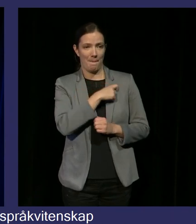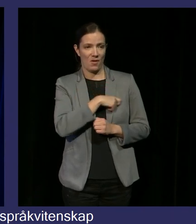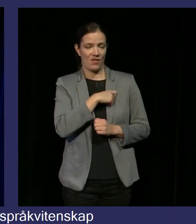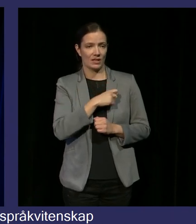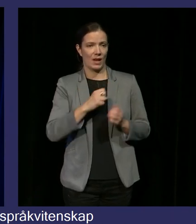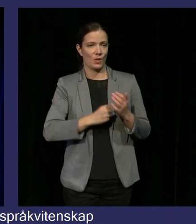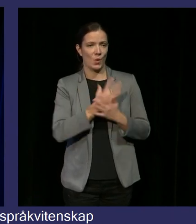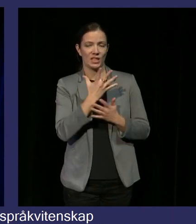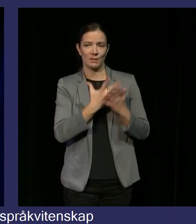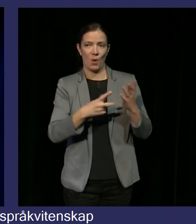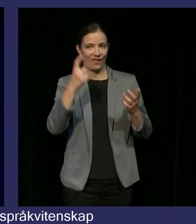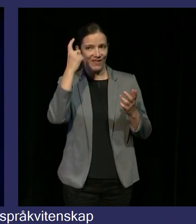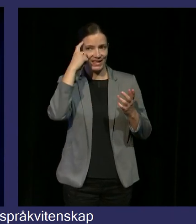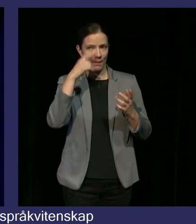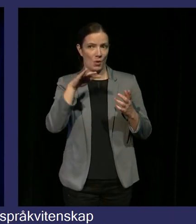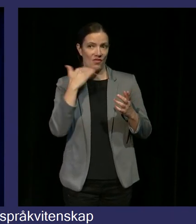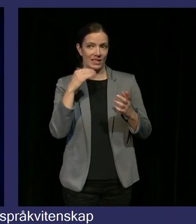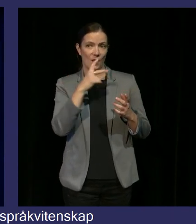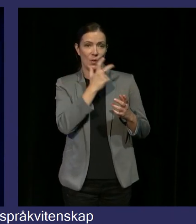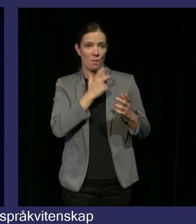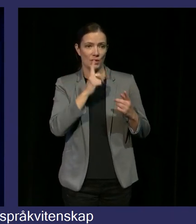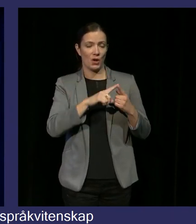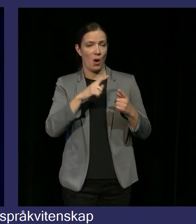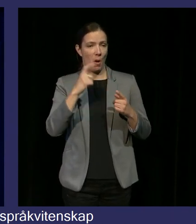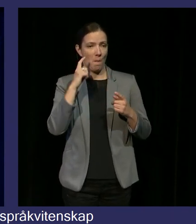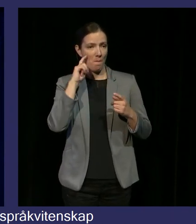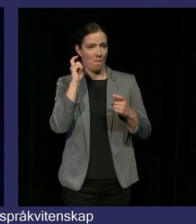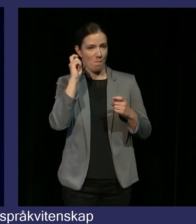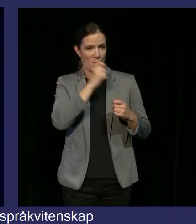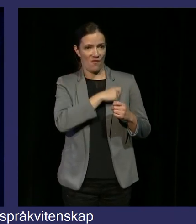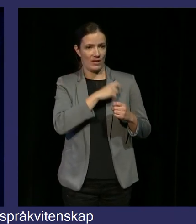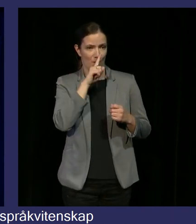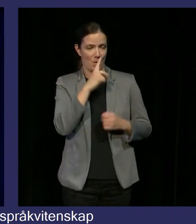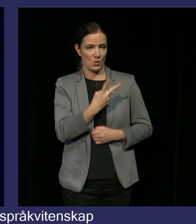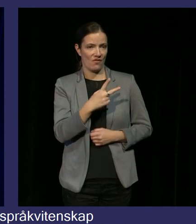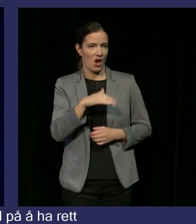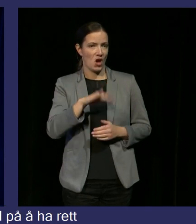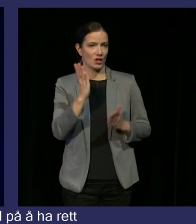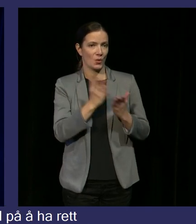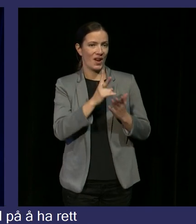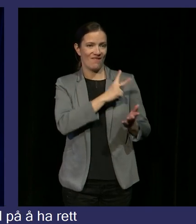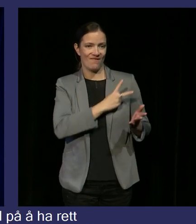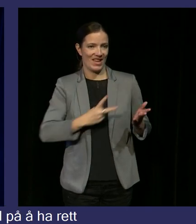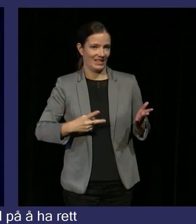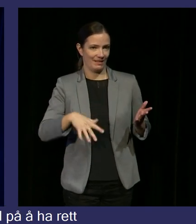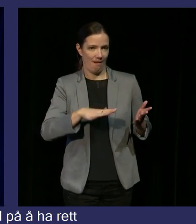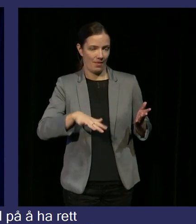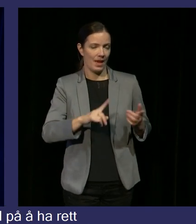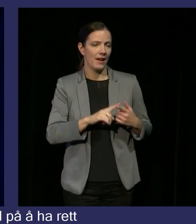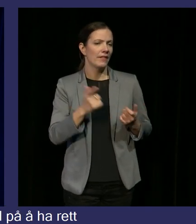språkvitenskap ved Universitetet i Tromsø, professor 2 ved Høgskolen på Vestlandet.